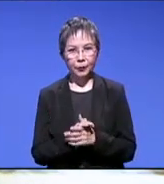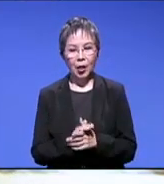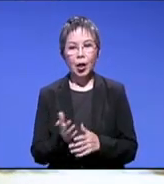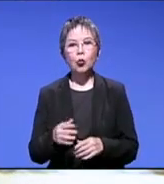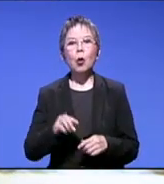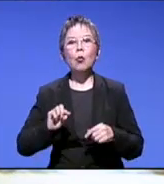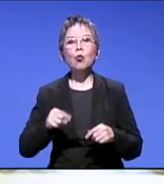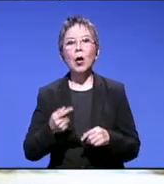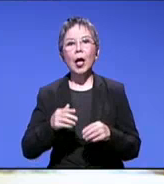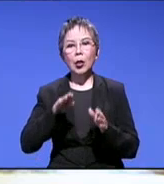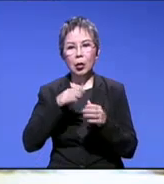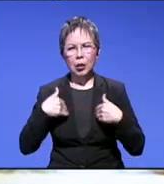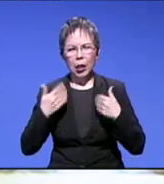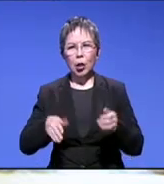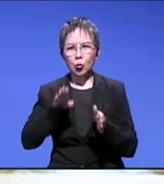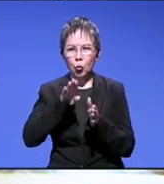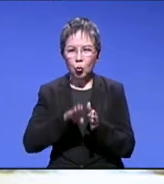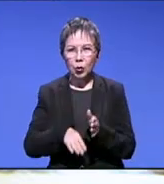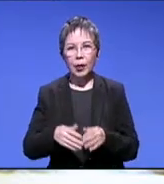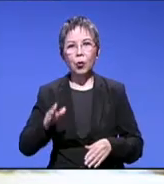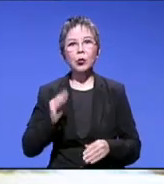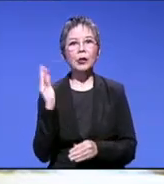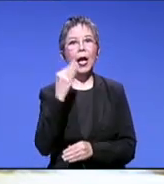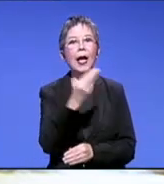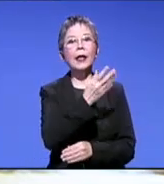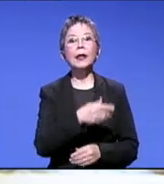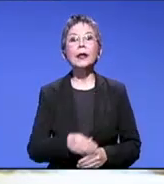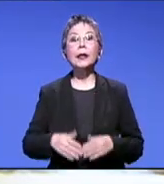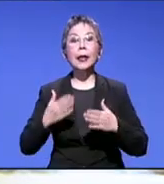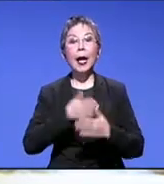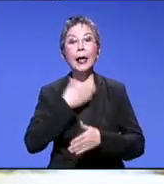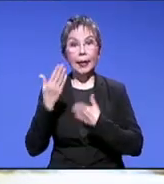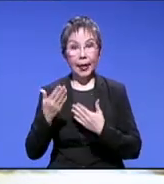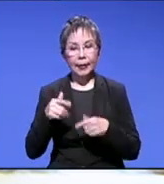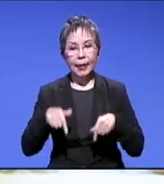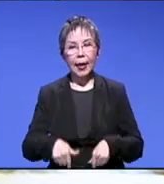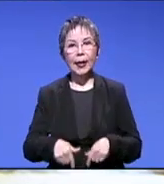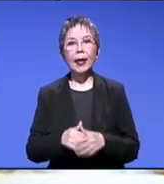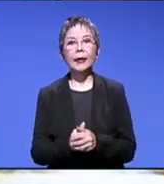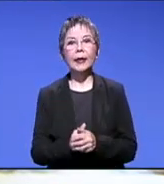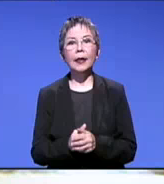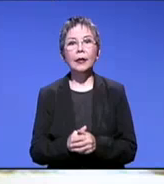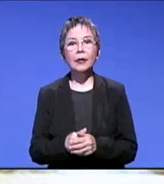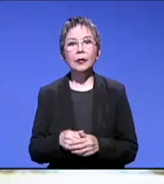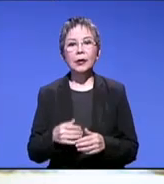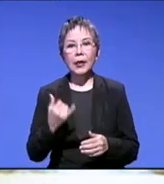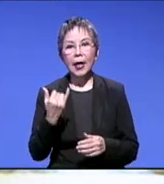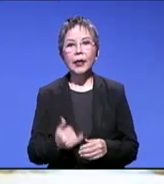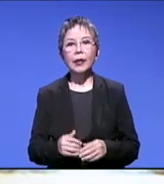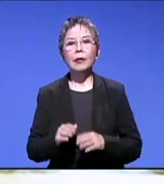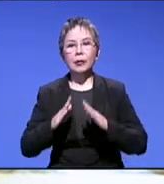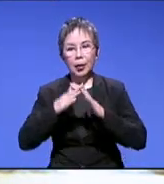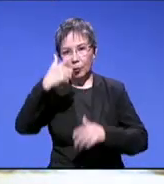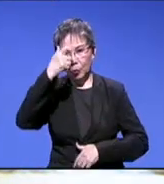ya. Iya, diagnosis terkena kanker darah terungkap pasca pemeriksaan di RSPAD Gatot Subroto Jakarta hingga akhirnya ditangani di Rumah